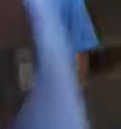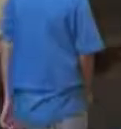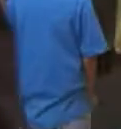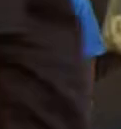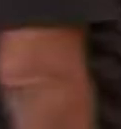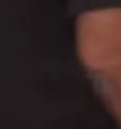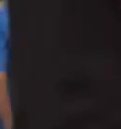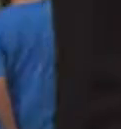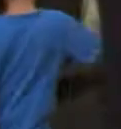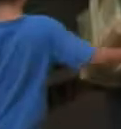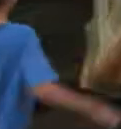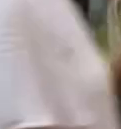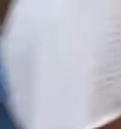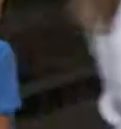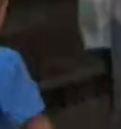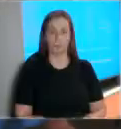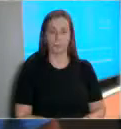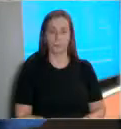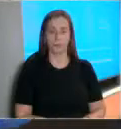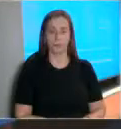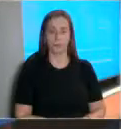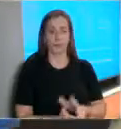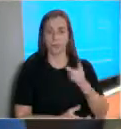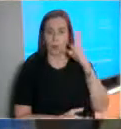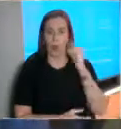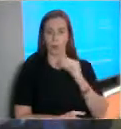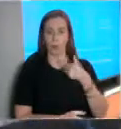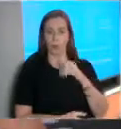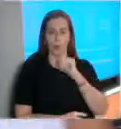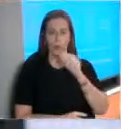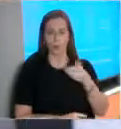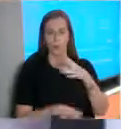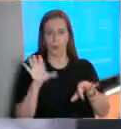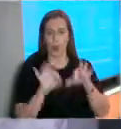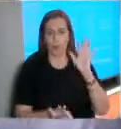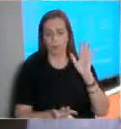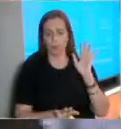זכריה, אתה מרוצה מתוצאות הבחירות? לא. למה לא, זכריה? כי אני לא רוצה עוד פעם בחירות.